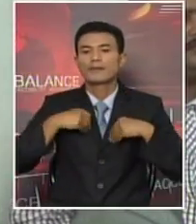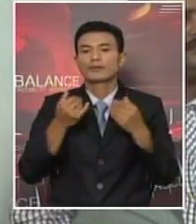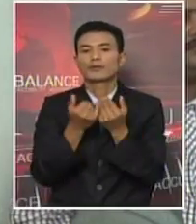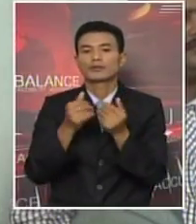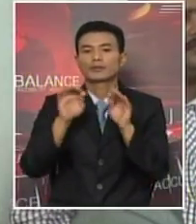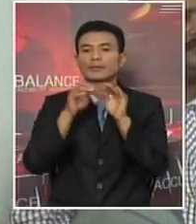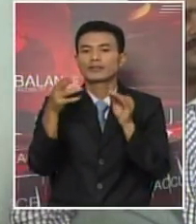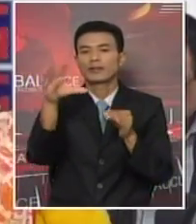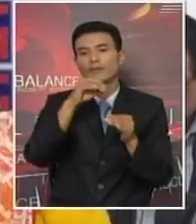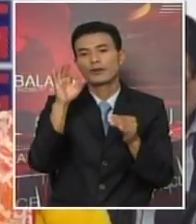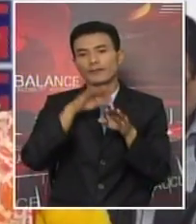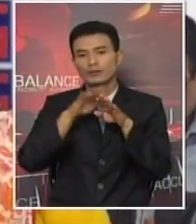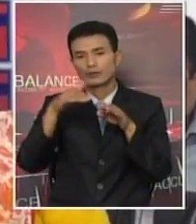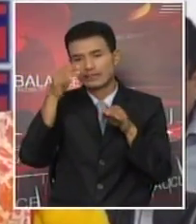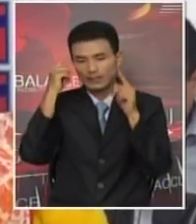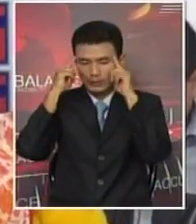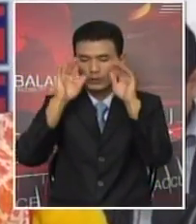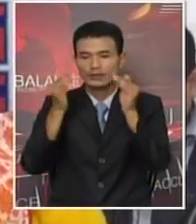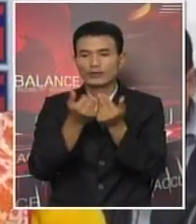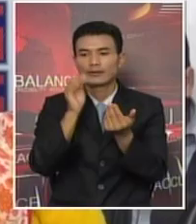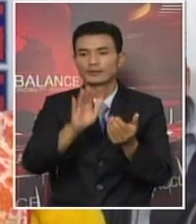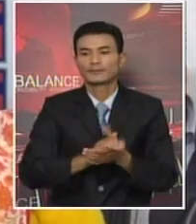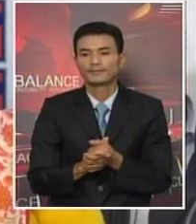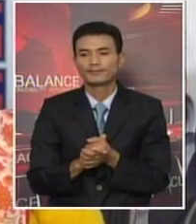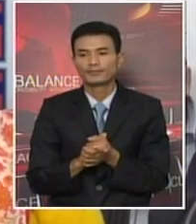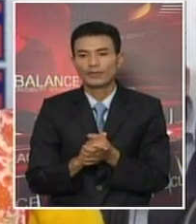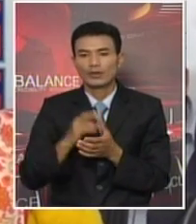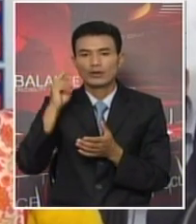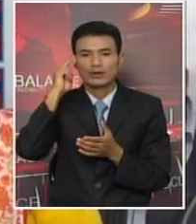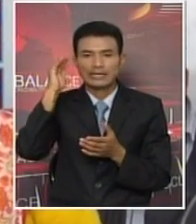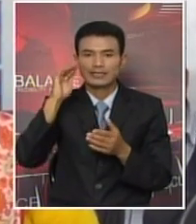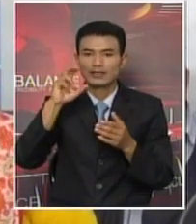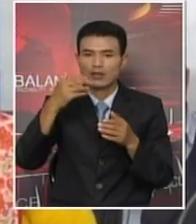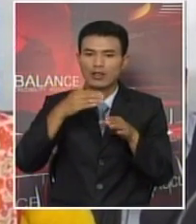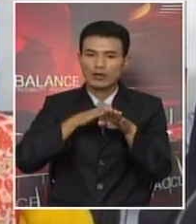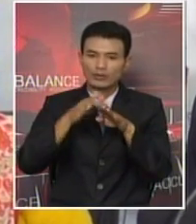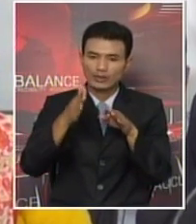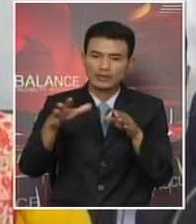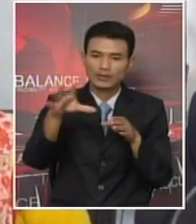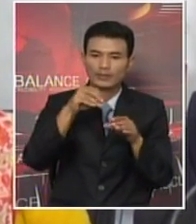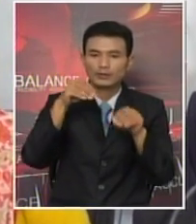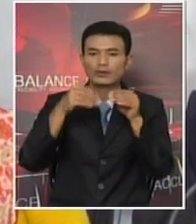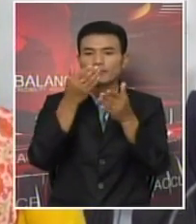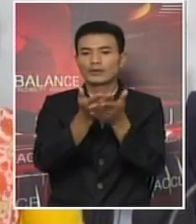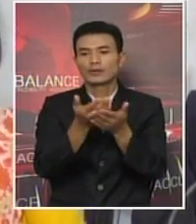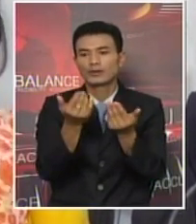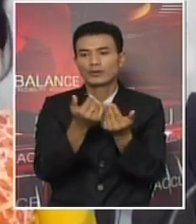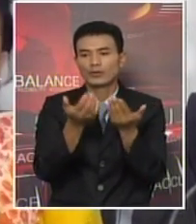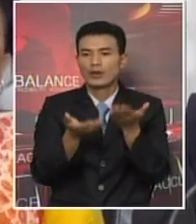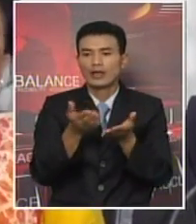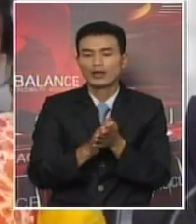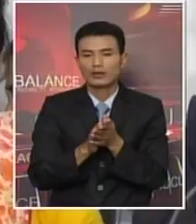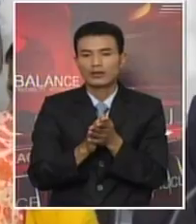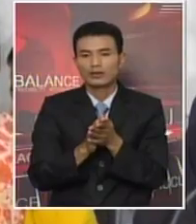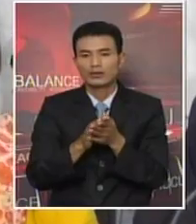सबै निकायलाई सचेत गराए। राजनीतिक दल तथा स्वतन्त्र उम्मेदवारहरूले निर्धक्क साथ उम्मेदवारी दर्ता गराउनु होला। यदि कोही